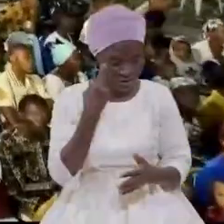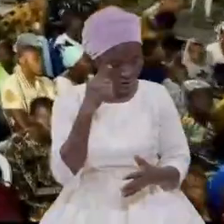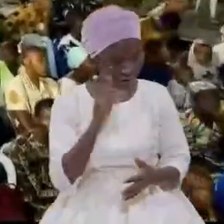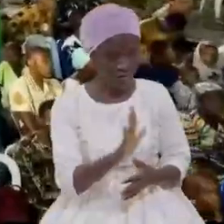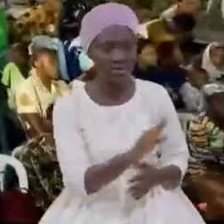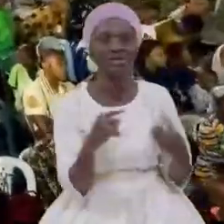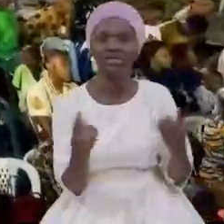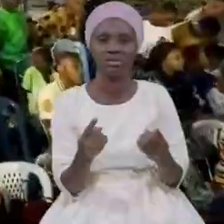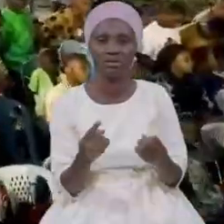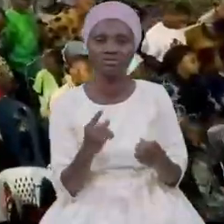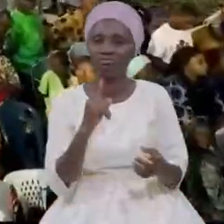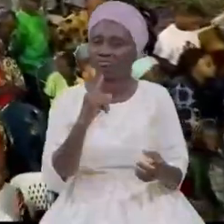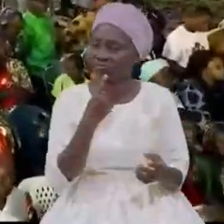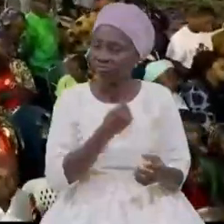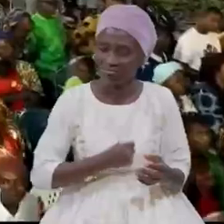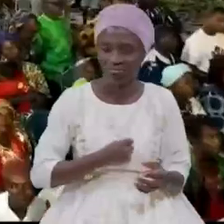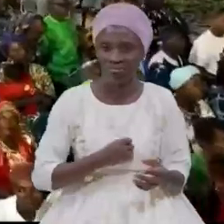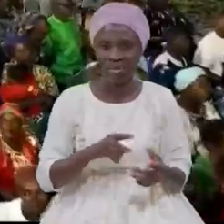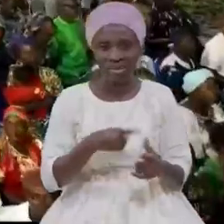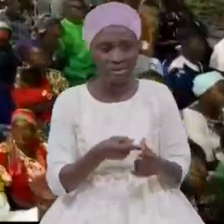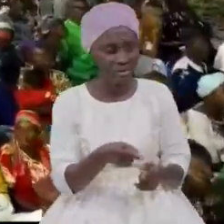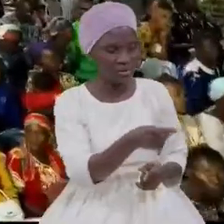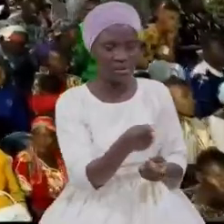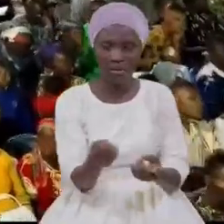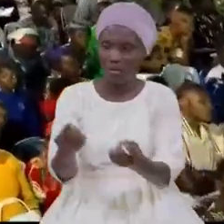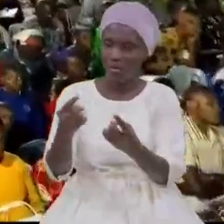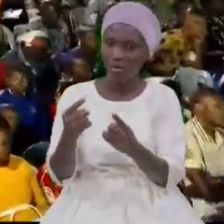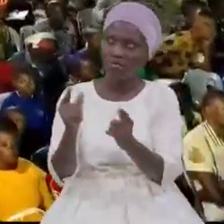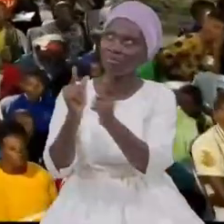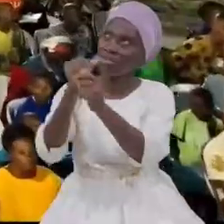péché, et qui viennent au Père, et qui disent,